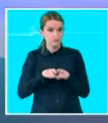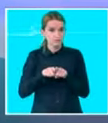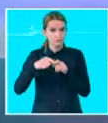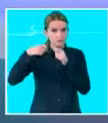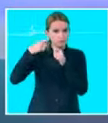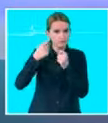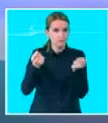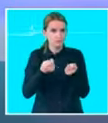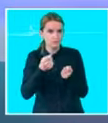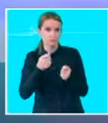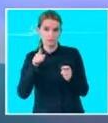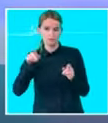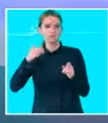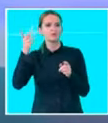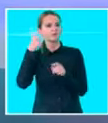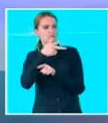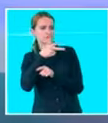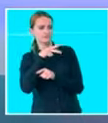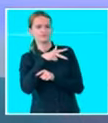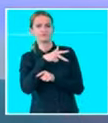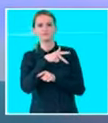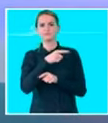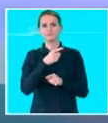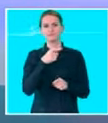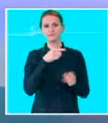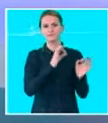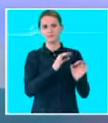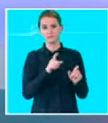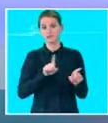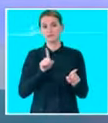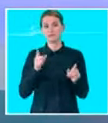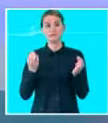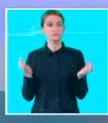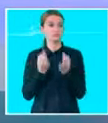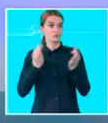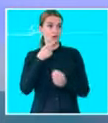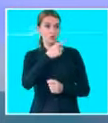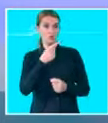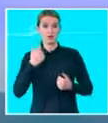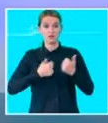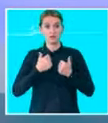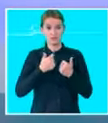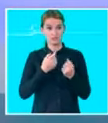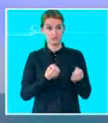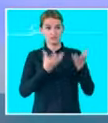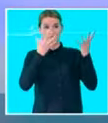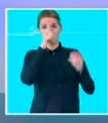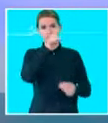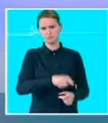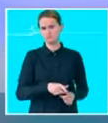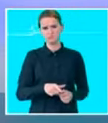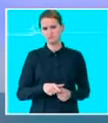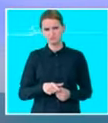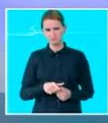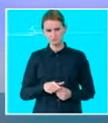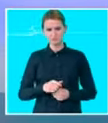ние винаги сме били нещо друго преди имате това. Имате ли си градинка и вие зеленчукова или цветна, в която да бягате просто, да сте, да сте просто Мария? Аз